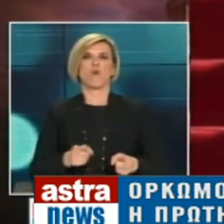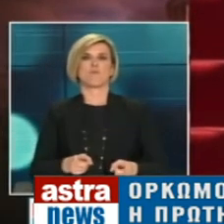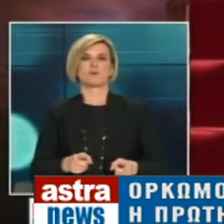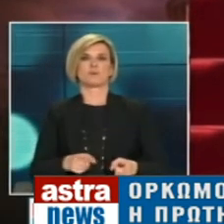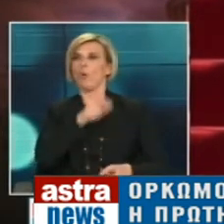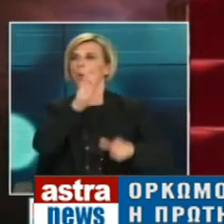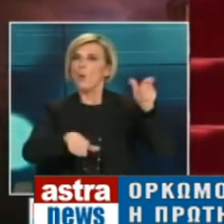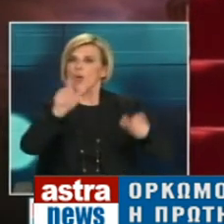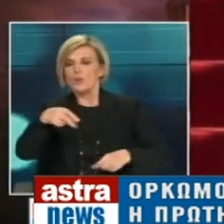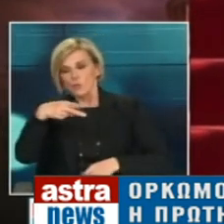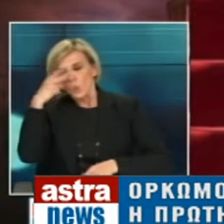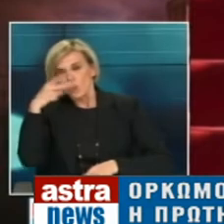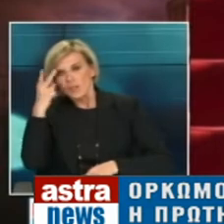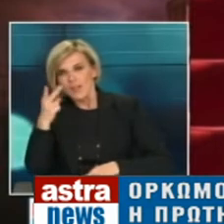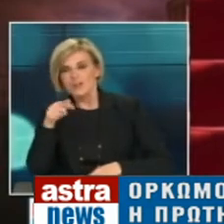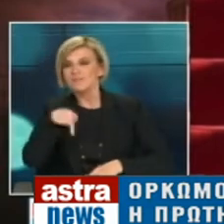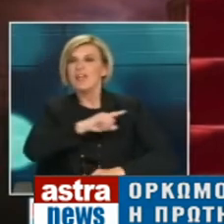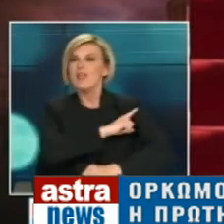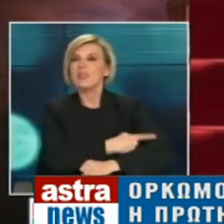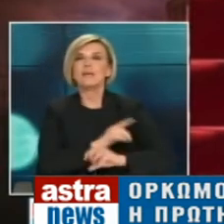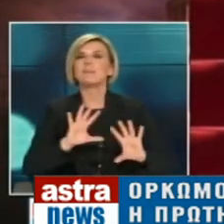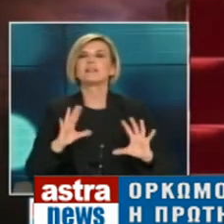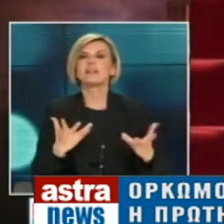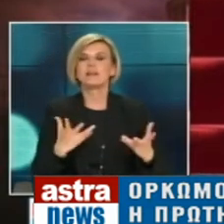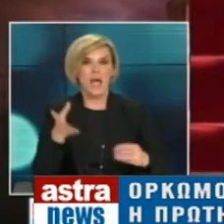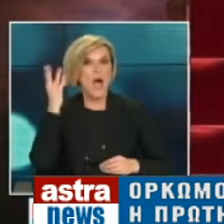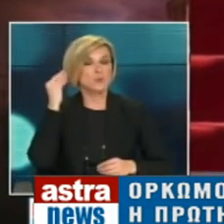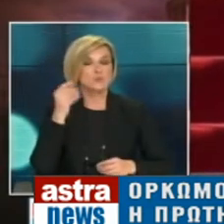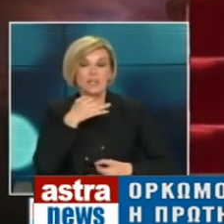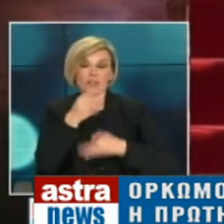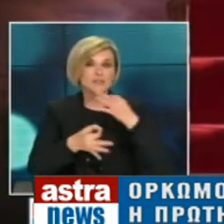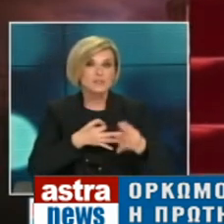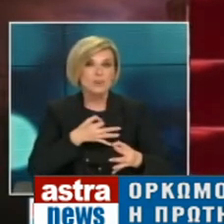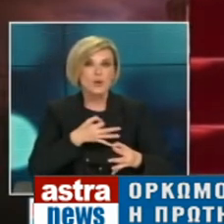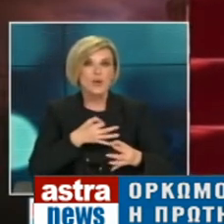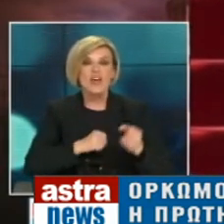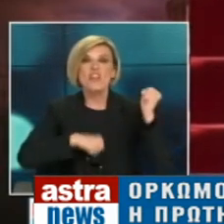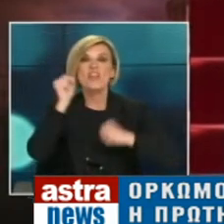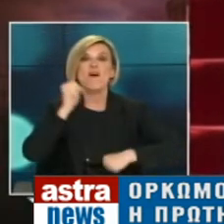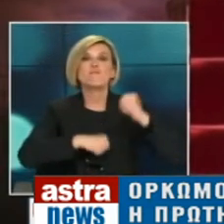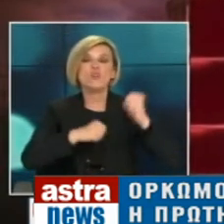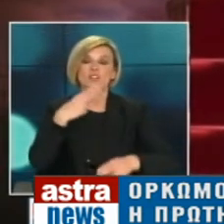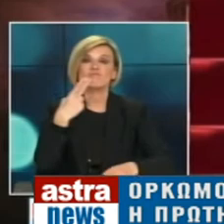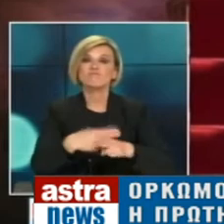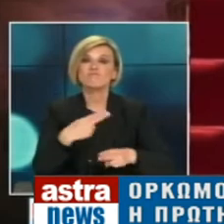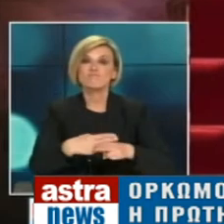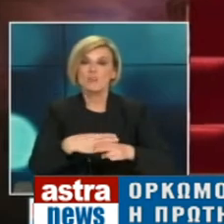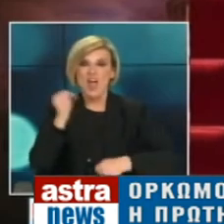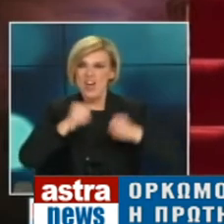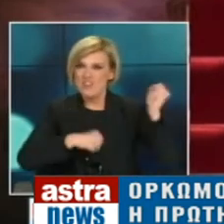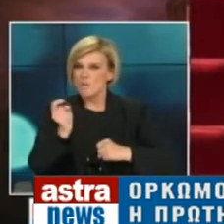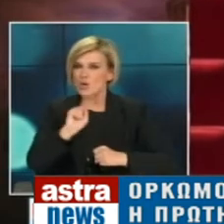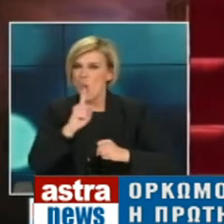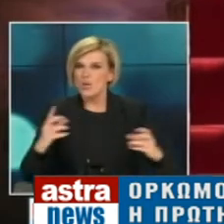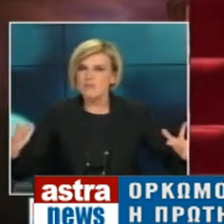Γιατί η μεγαλύτερη ισχύς αυτού του έθνους, ποια είναι, ακούστε με, είναι η διαφωνία. Η διαφωνία δεν θα πρέπει να οδηγεί σε